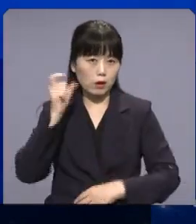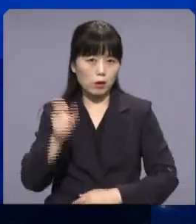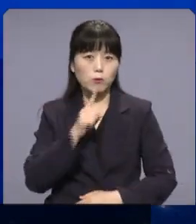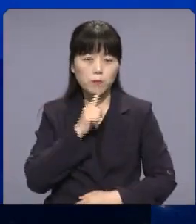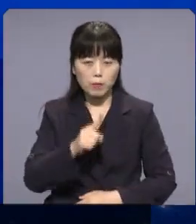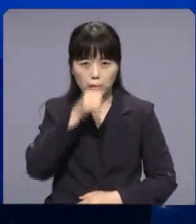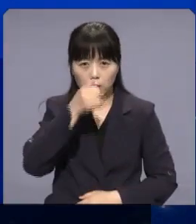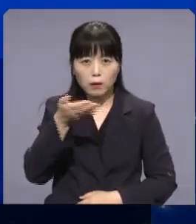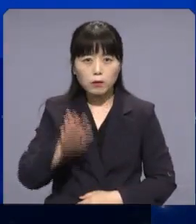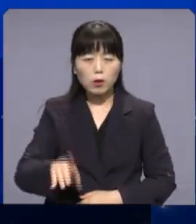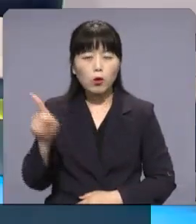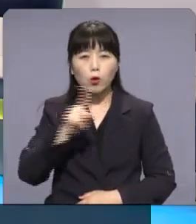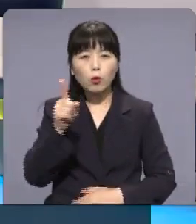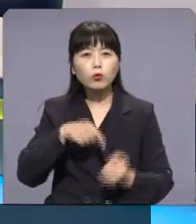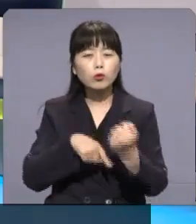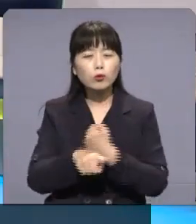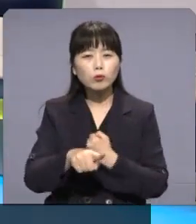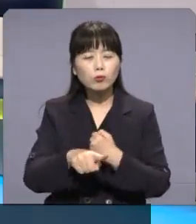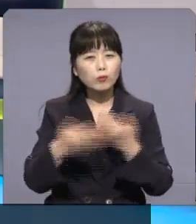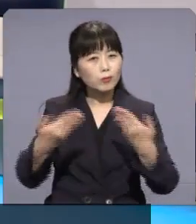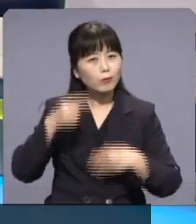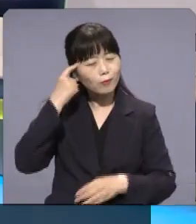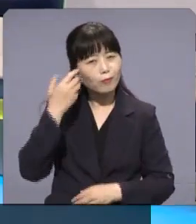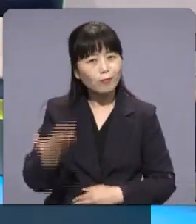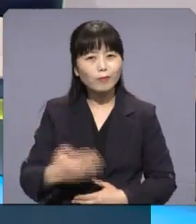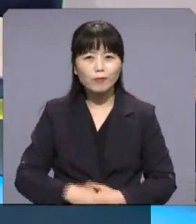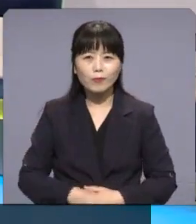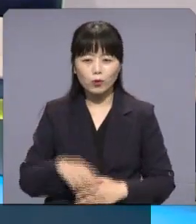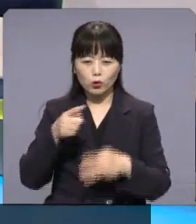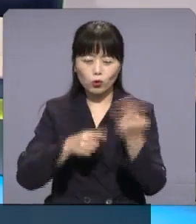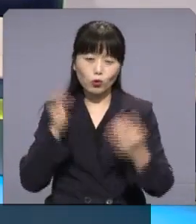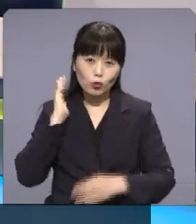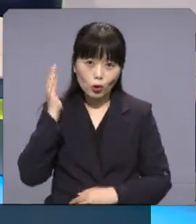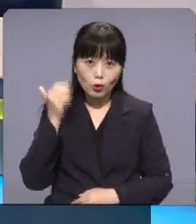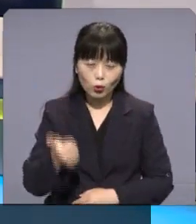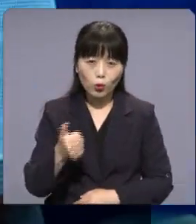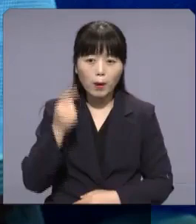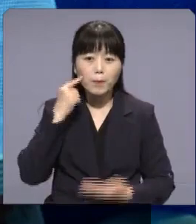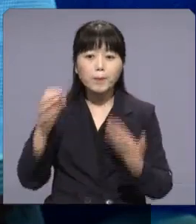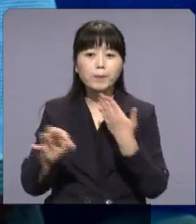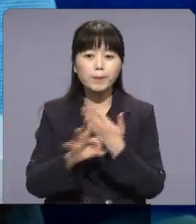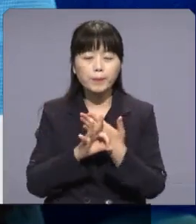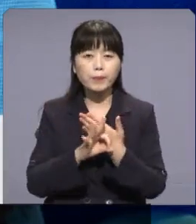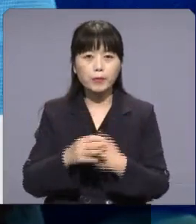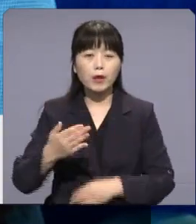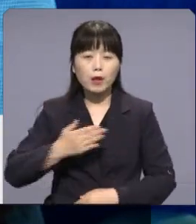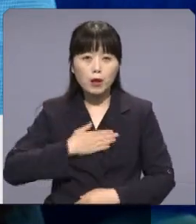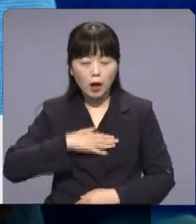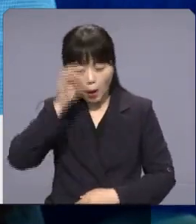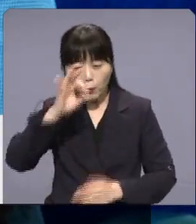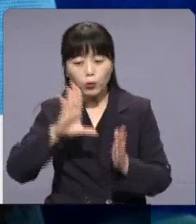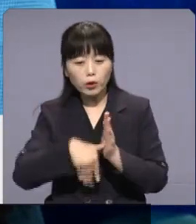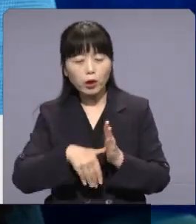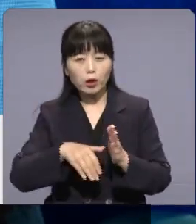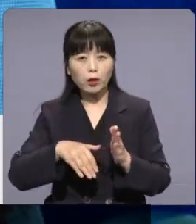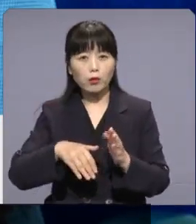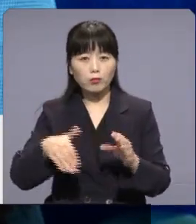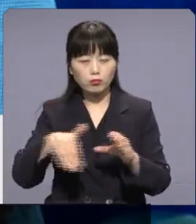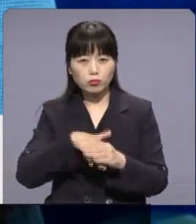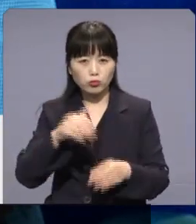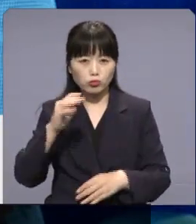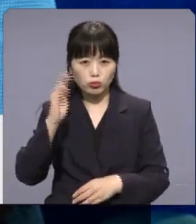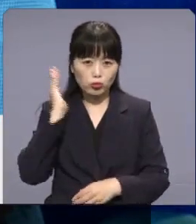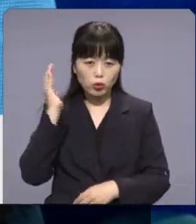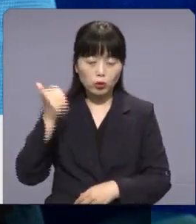강조하죠. 이걸 어떤 의미로 받아들여야 될까요? 그러니까 이거는 저 윤석열 대통령이 만약에 네. 아니 우리가 보니까 좀 이거 문제 있는 것 같아가지고 내가